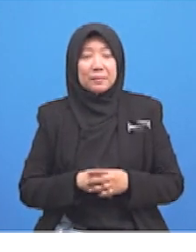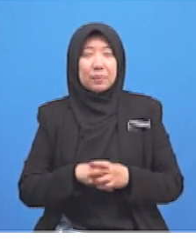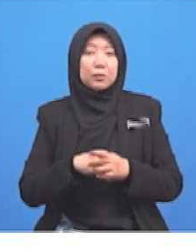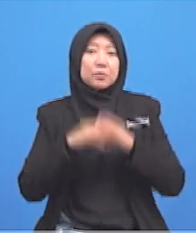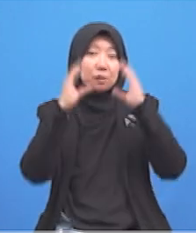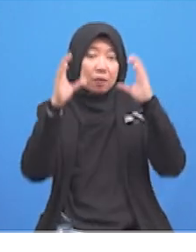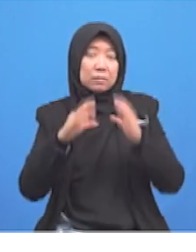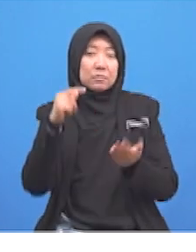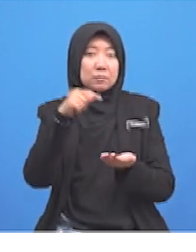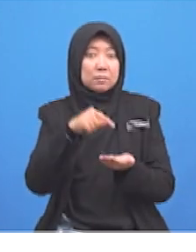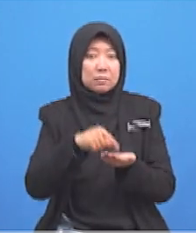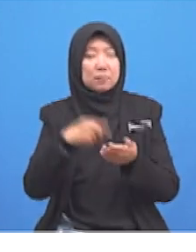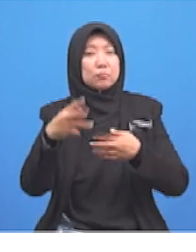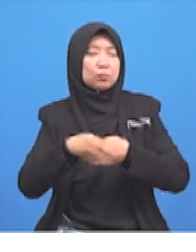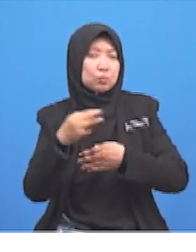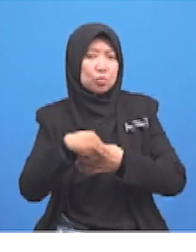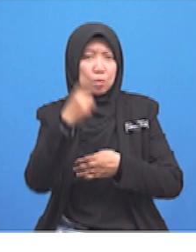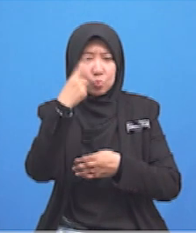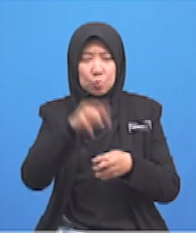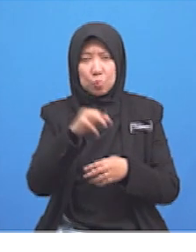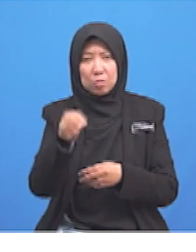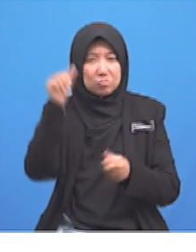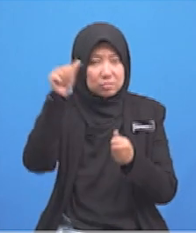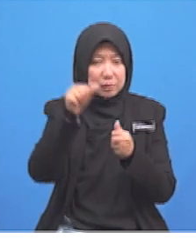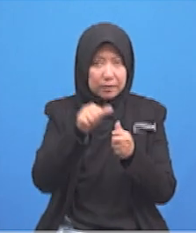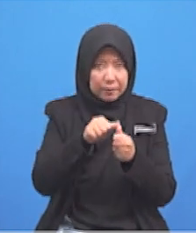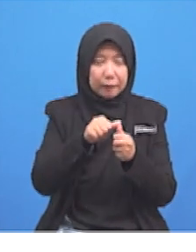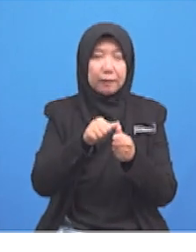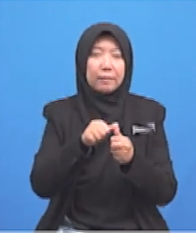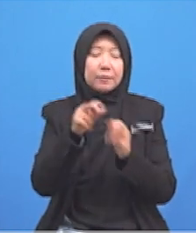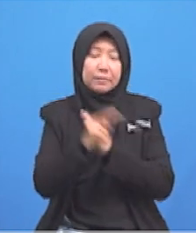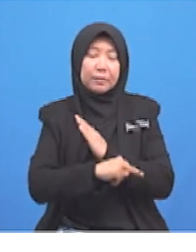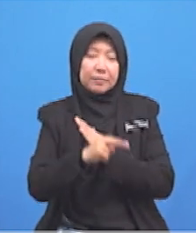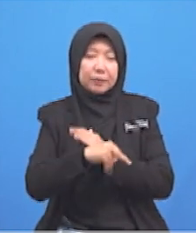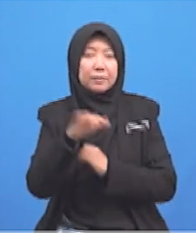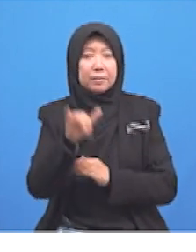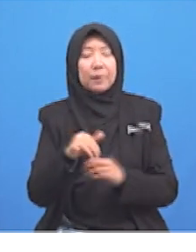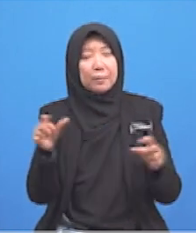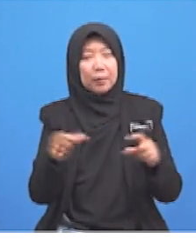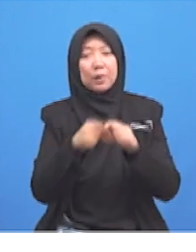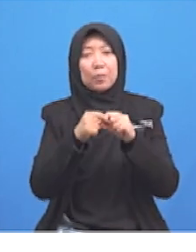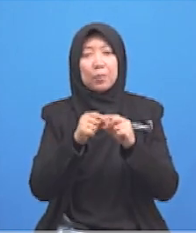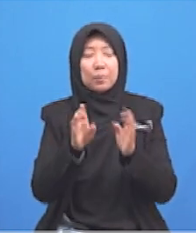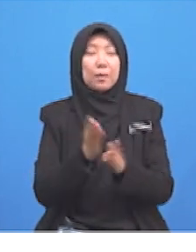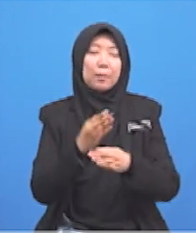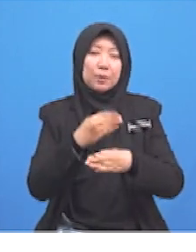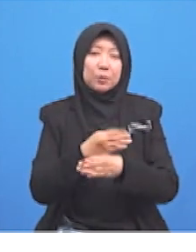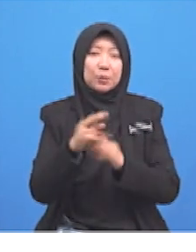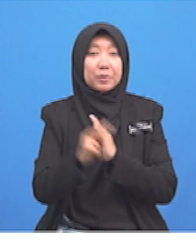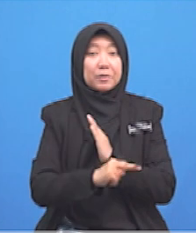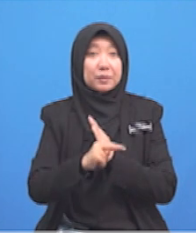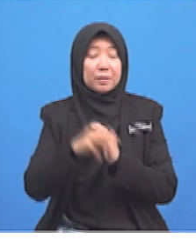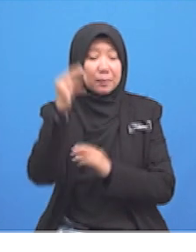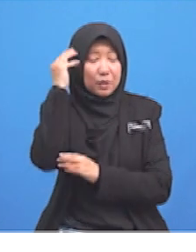Cara ini ternyata mudah untuk murid-murid mengingati negeri-negeri yang bergabung membentuk